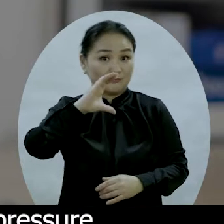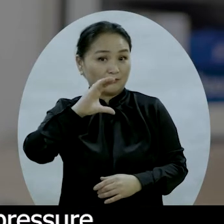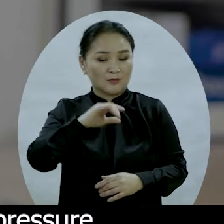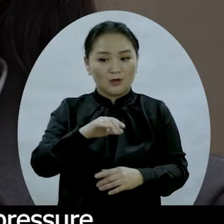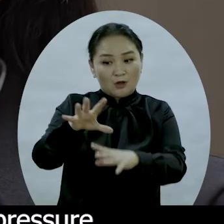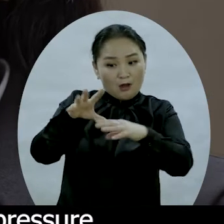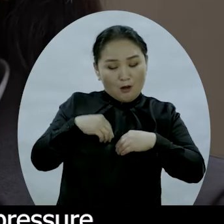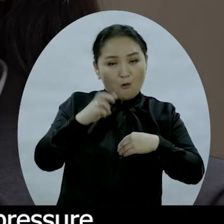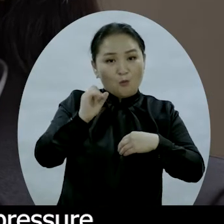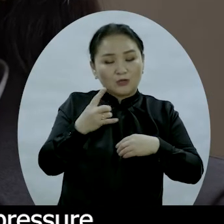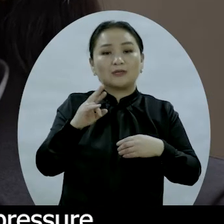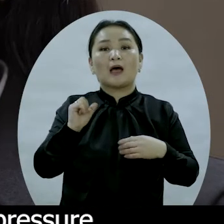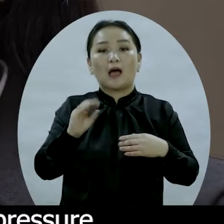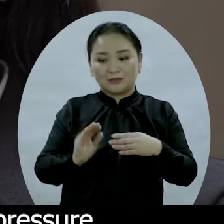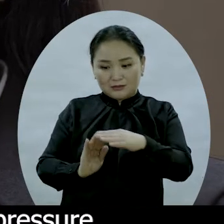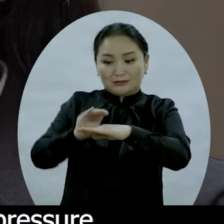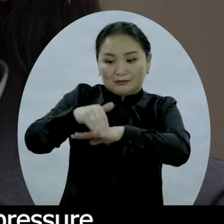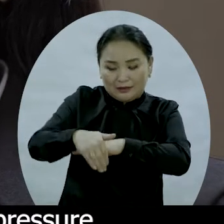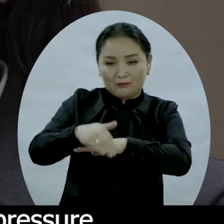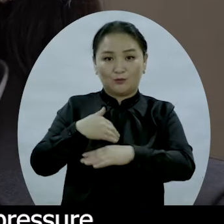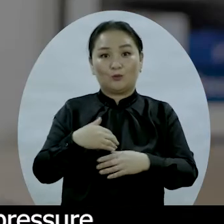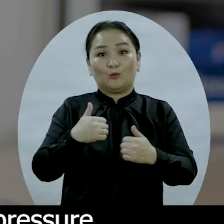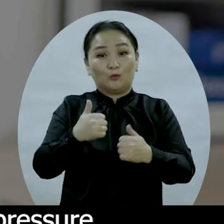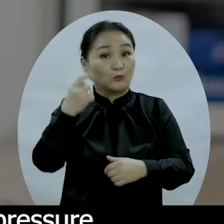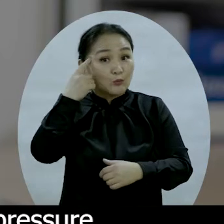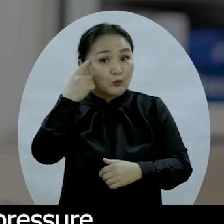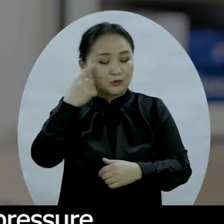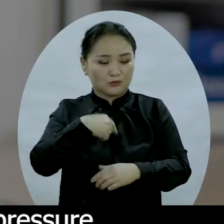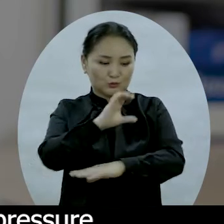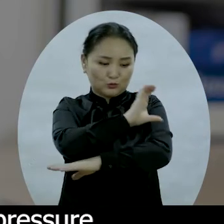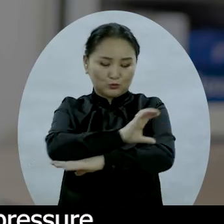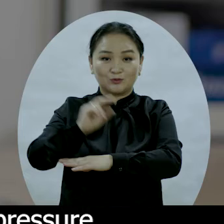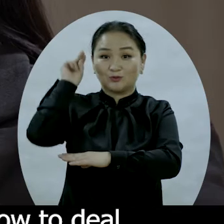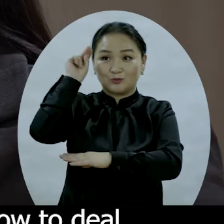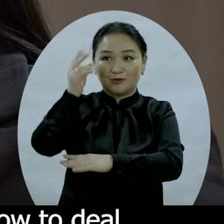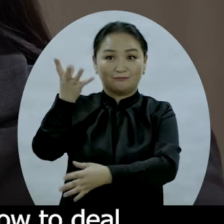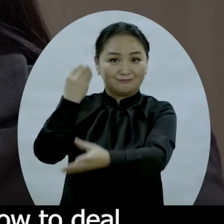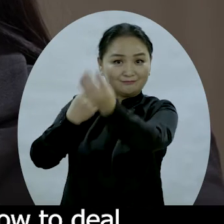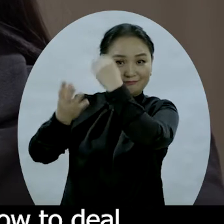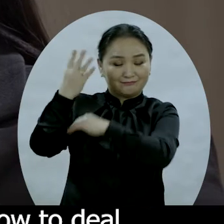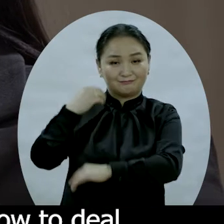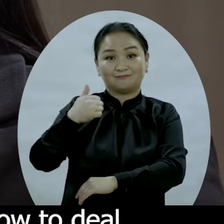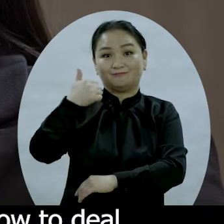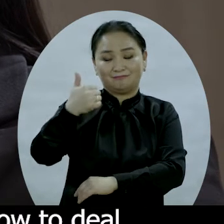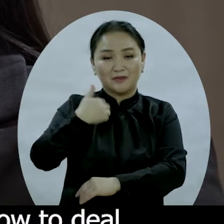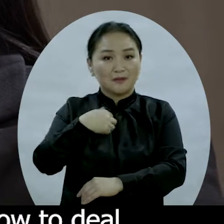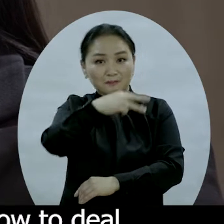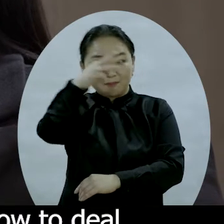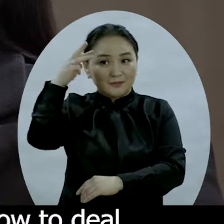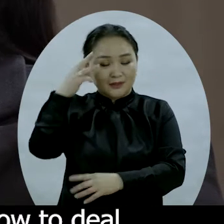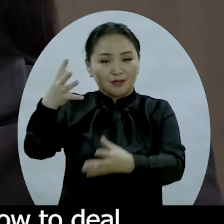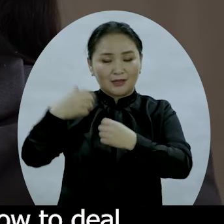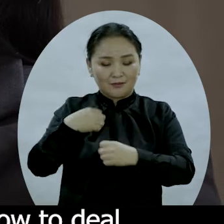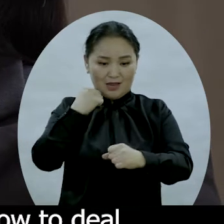тодорхой хэмжээгээр өртсөн тохиолдолд хэрхэн одоо даван туулах талаар бол сургалтаар бол мэдэж авсан. Сургалтаар олж авсан мэдтгүүнүүд